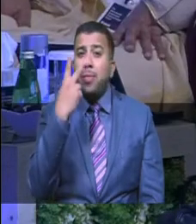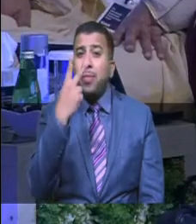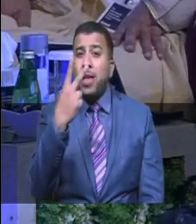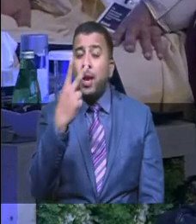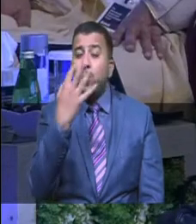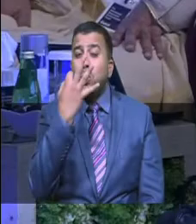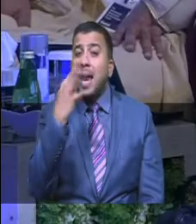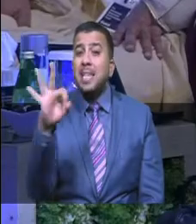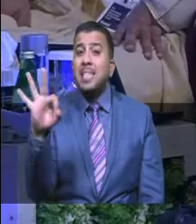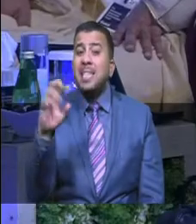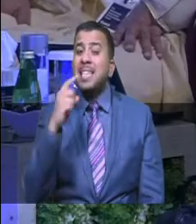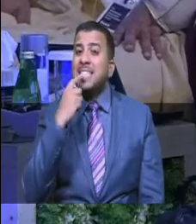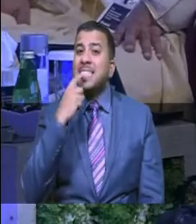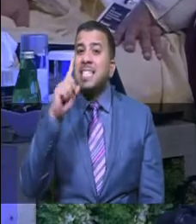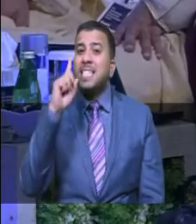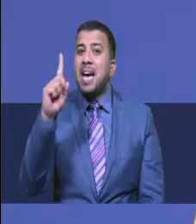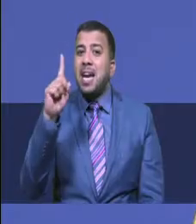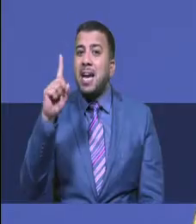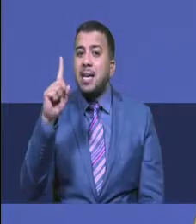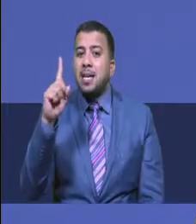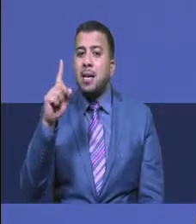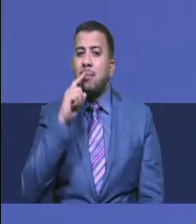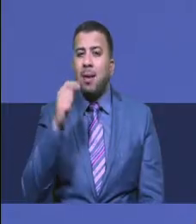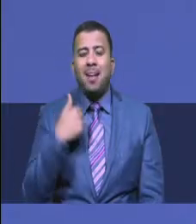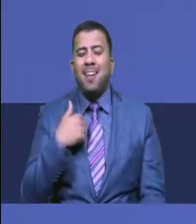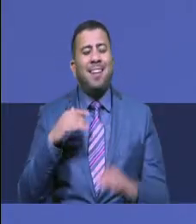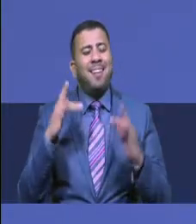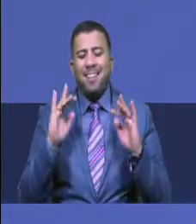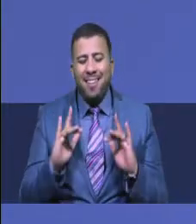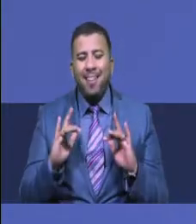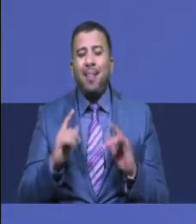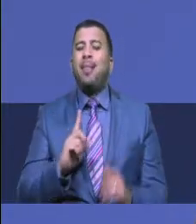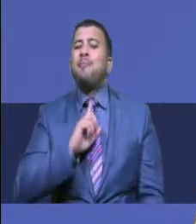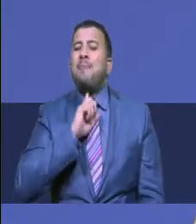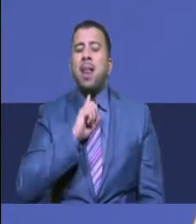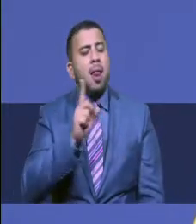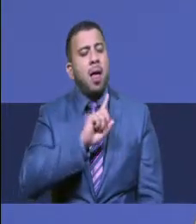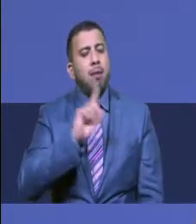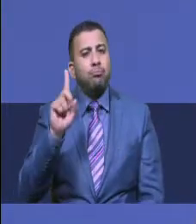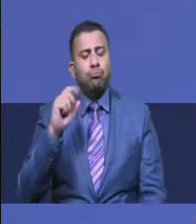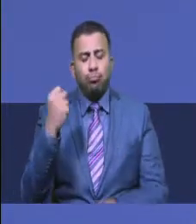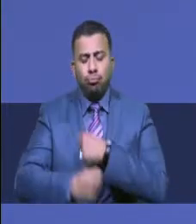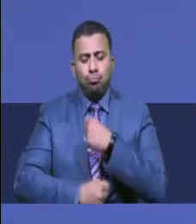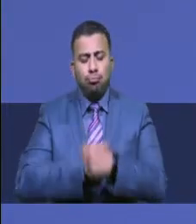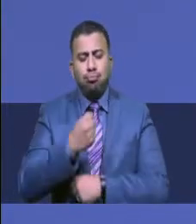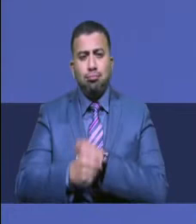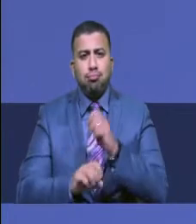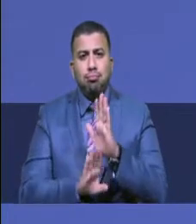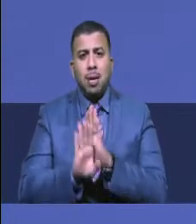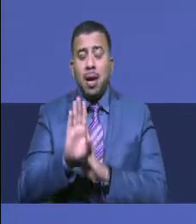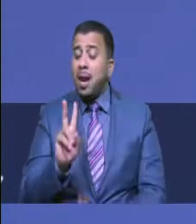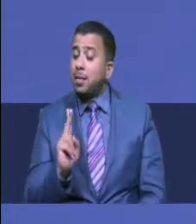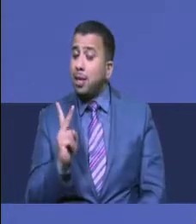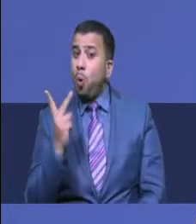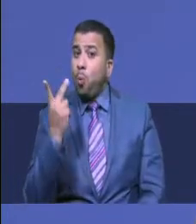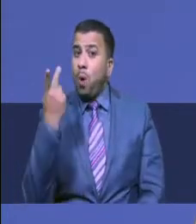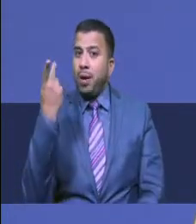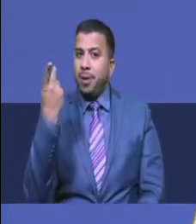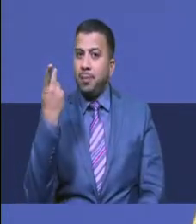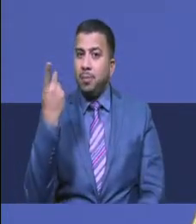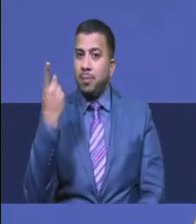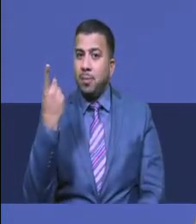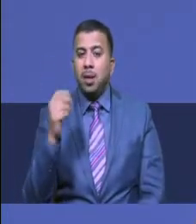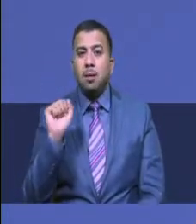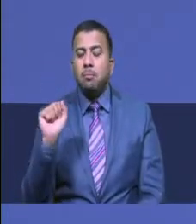32 سنة لم نكل ولم نمل، وإنما نتطور